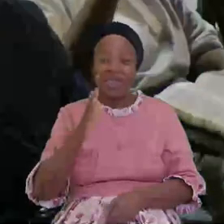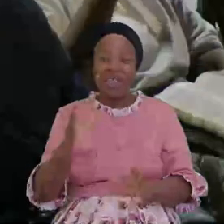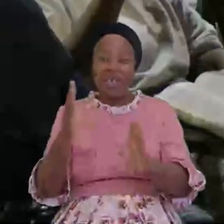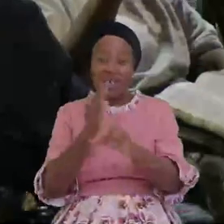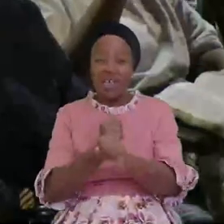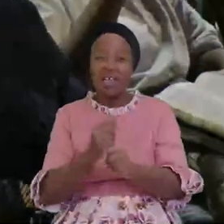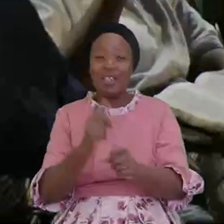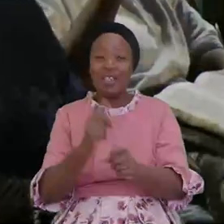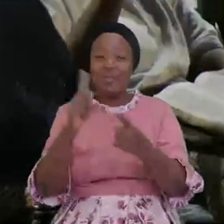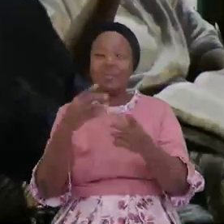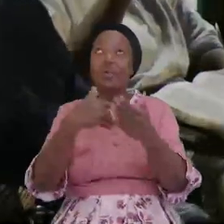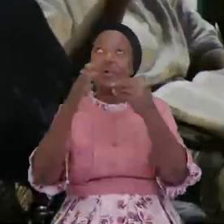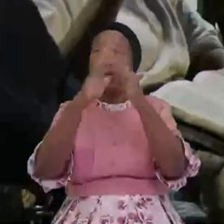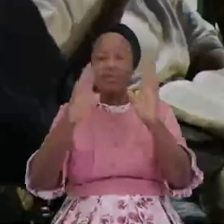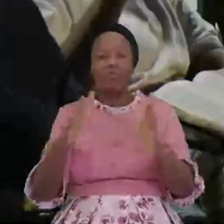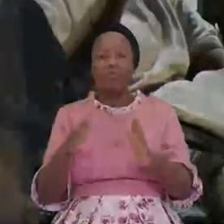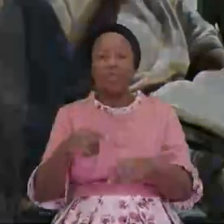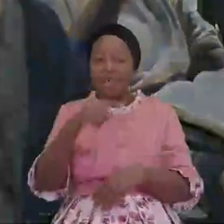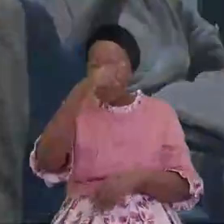J'irai au ciel.